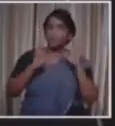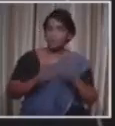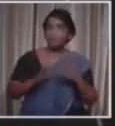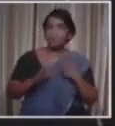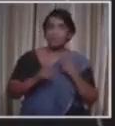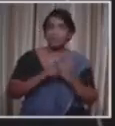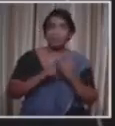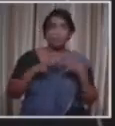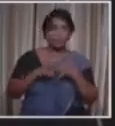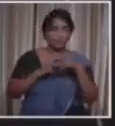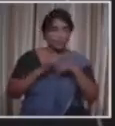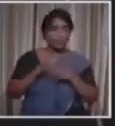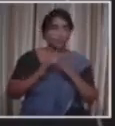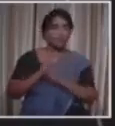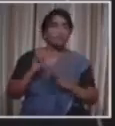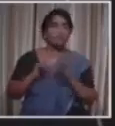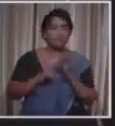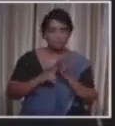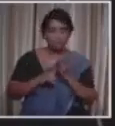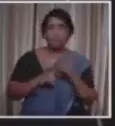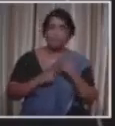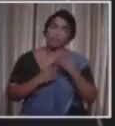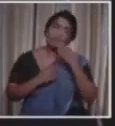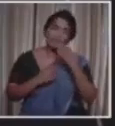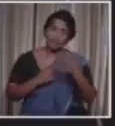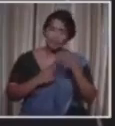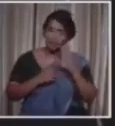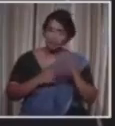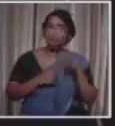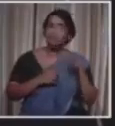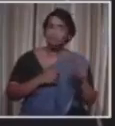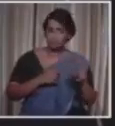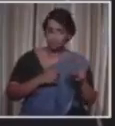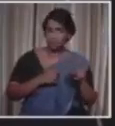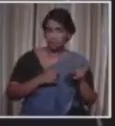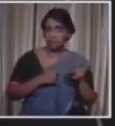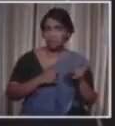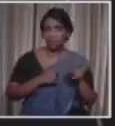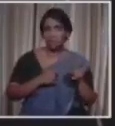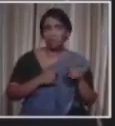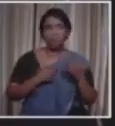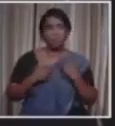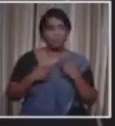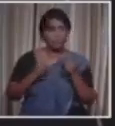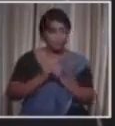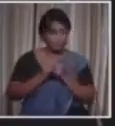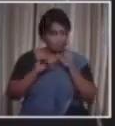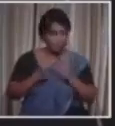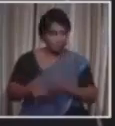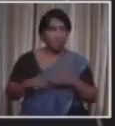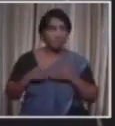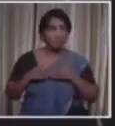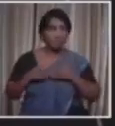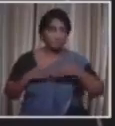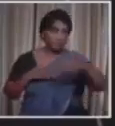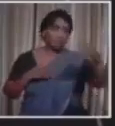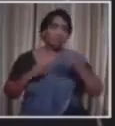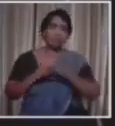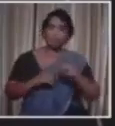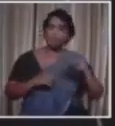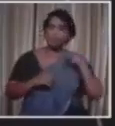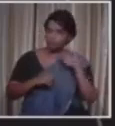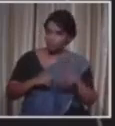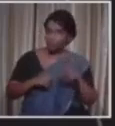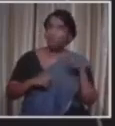කාංචන විදේශිකර කඩ මන්ත්‍රී ඇමතුමාට අපි ස්තුතිවන්ත වෙනවා. එතුමා අපි කරපු තැන ඉඳන් එතුමාට ඉස්සරහට යන්න හයියක්